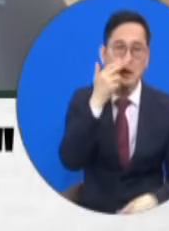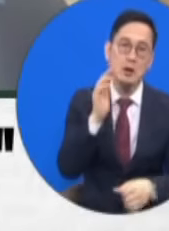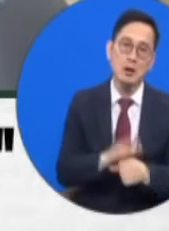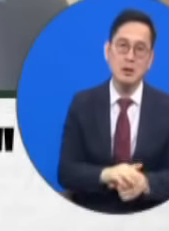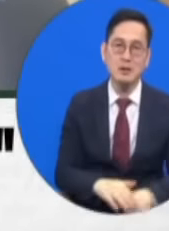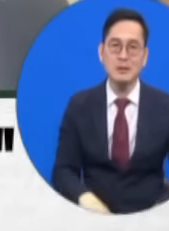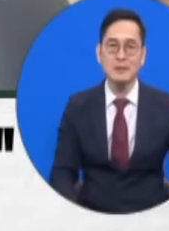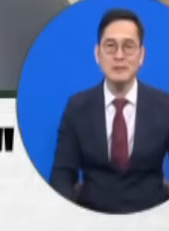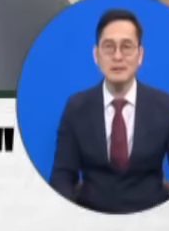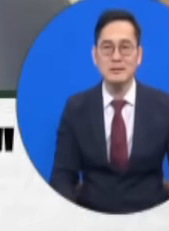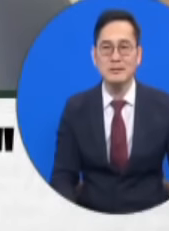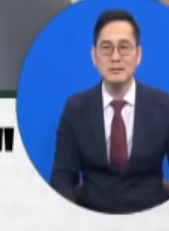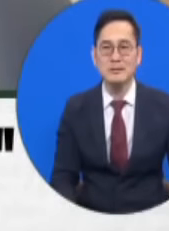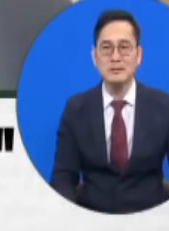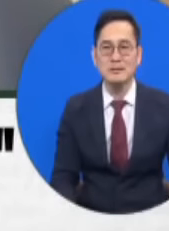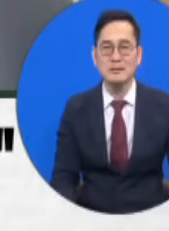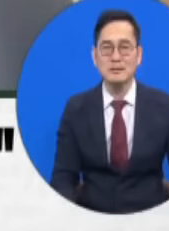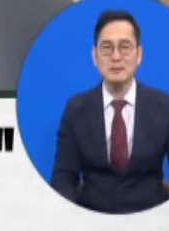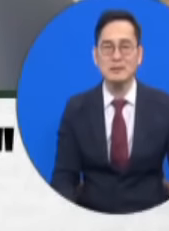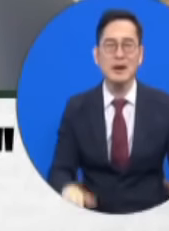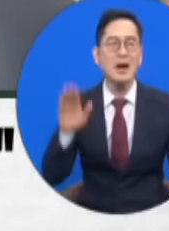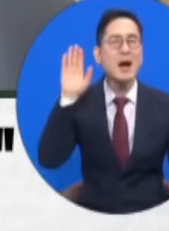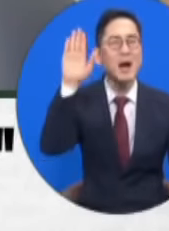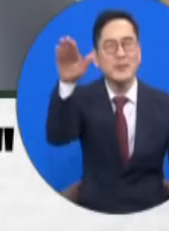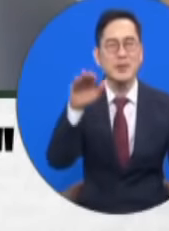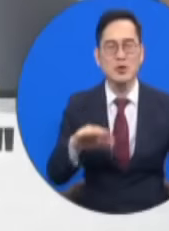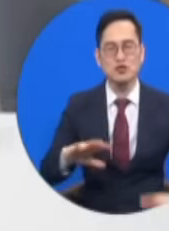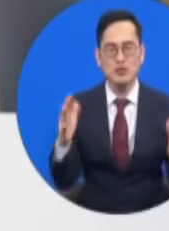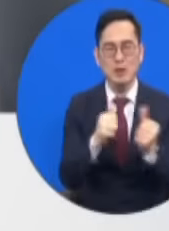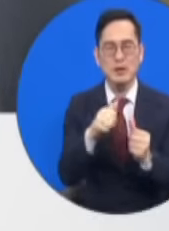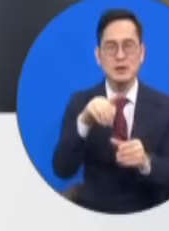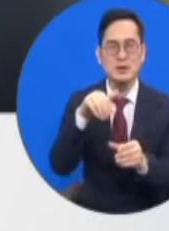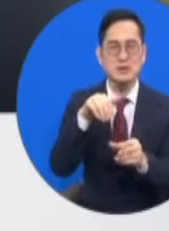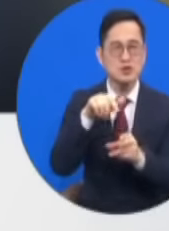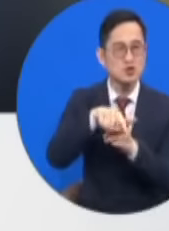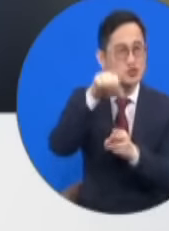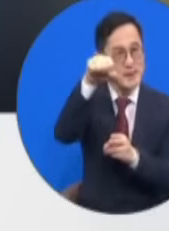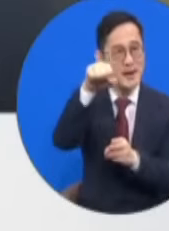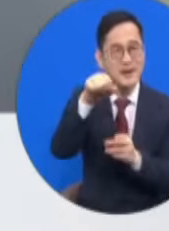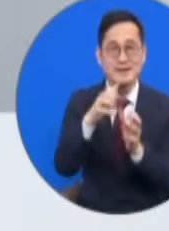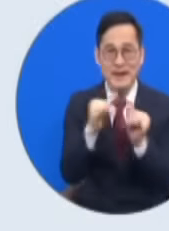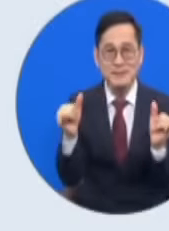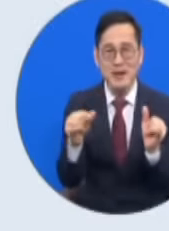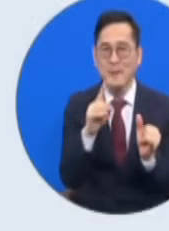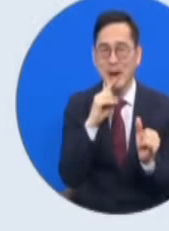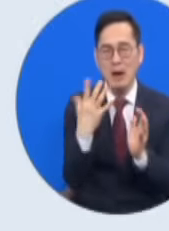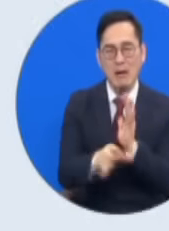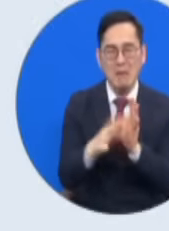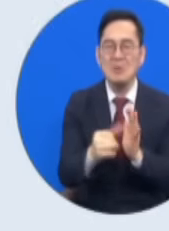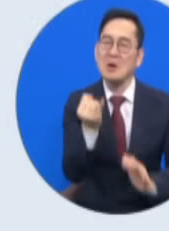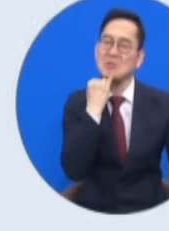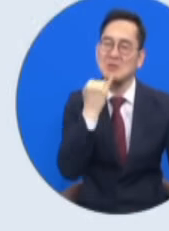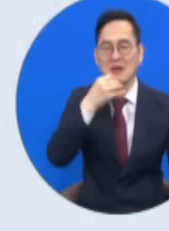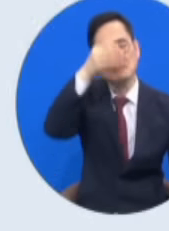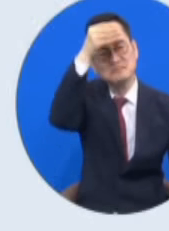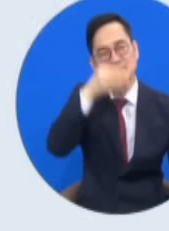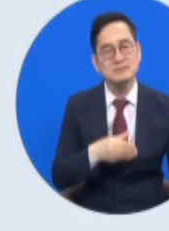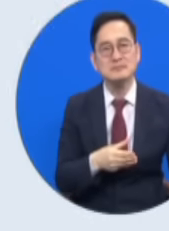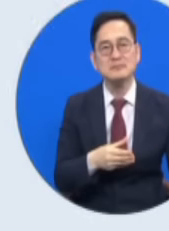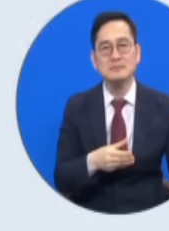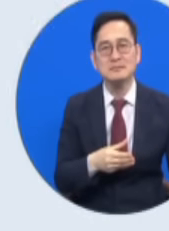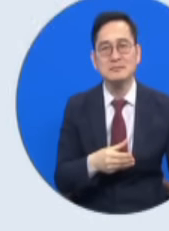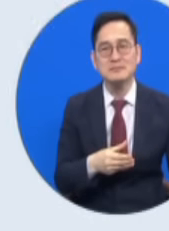다음 단계부터 선거에 출마할 사람들 공직을 꿈꾸는 사람들이 말조심할 필요 없어도 될 것 같아요. 행동조심 안 해도 될 것